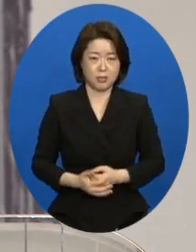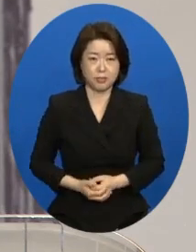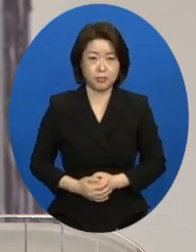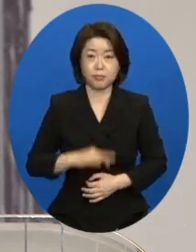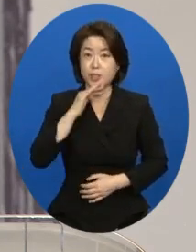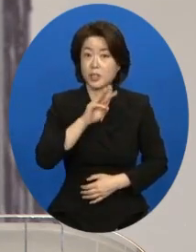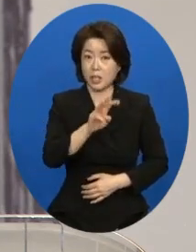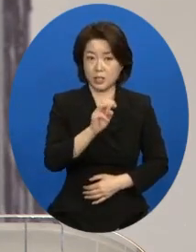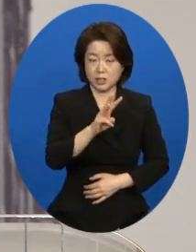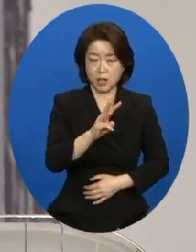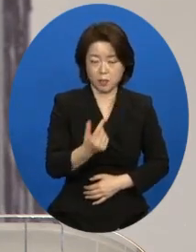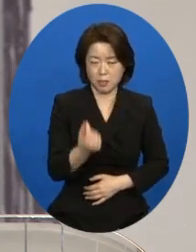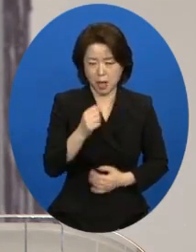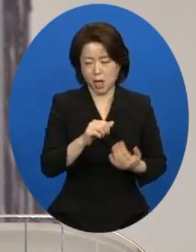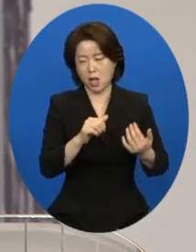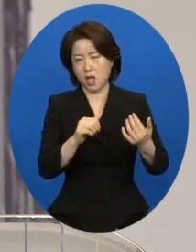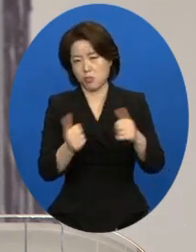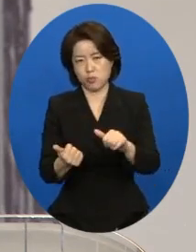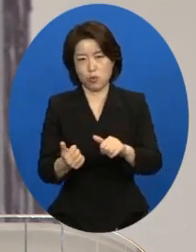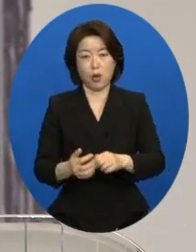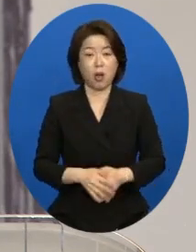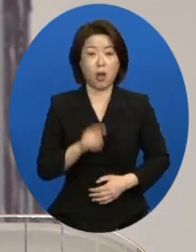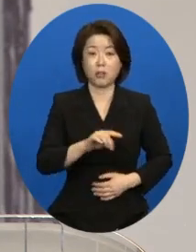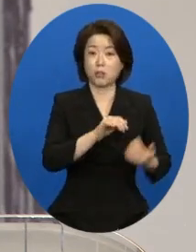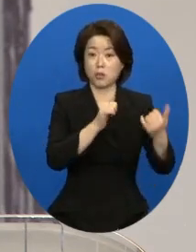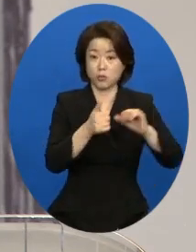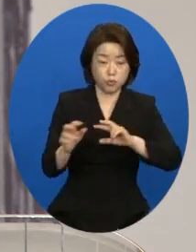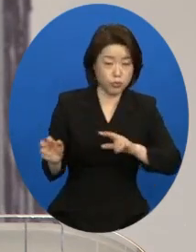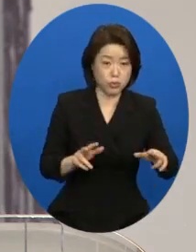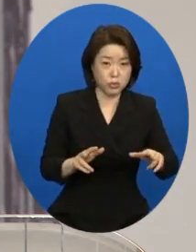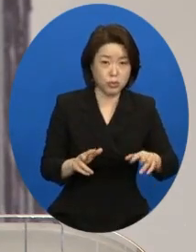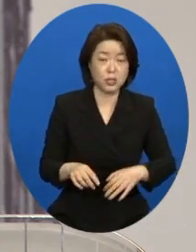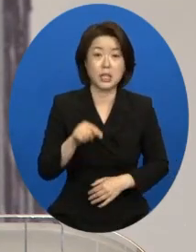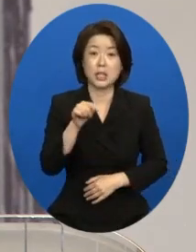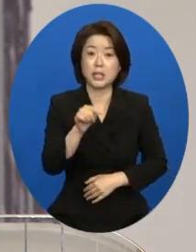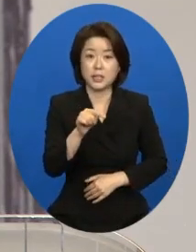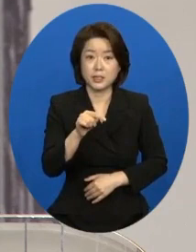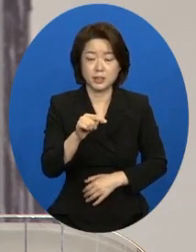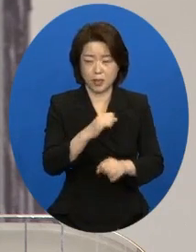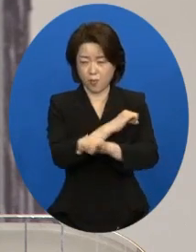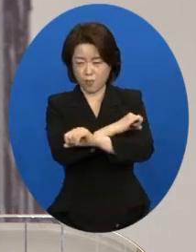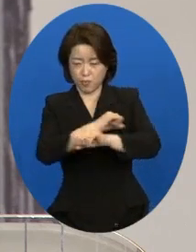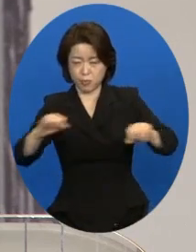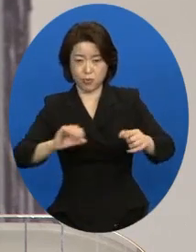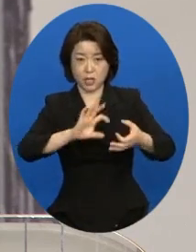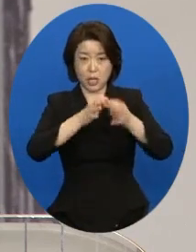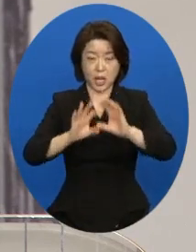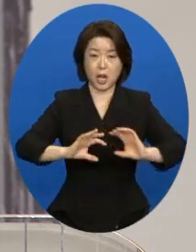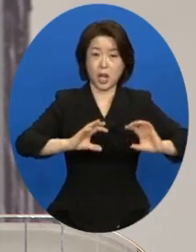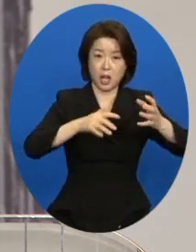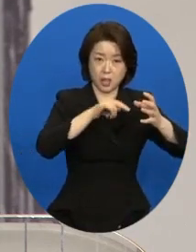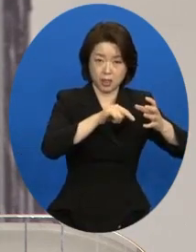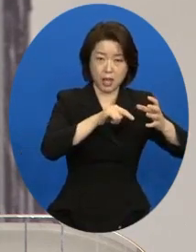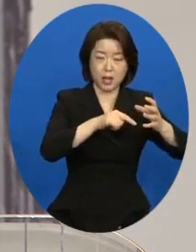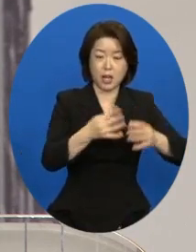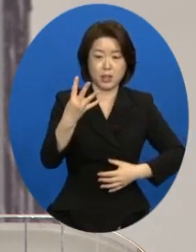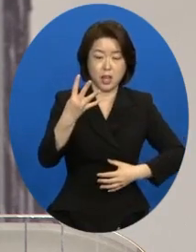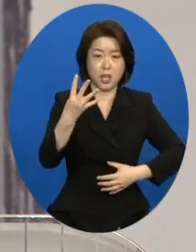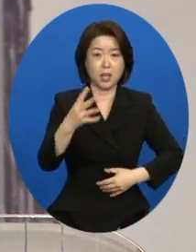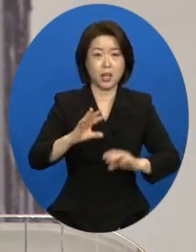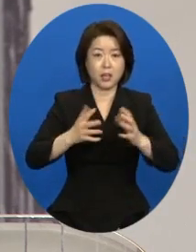33살에 일찍 죽게 됩니다. 그가 죽자마자 그 광활했던 헬라 제국은 네 개의